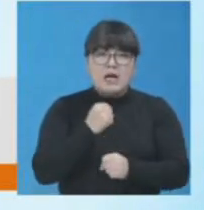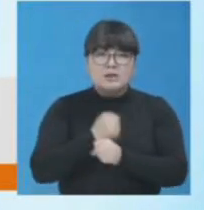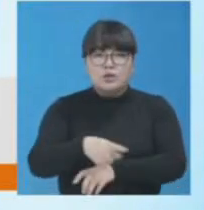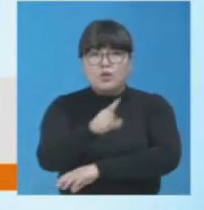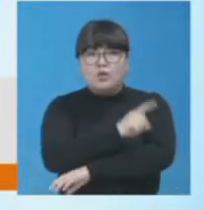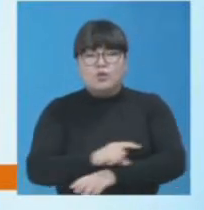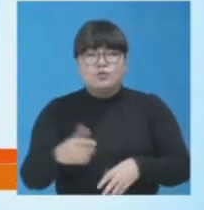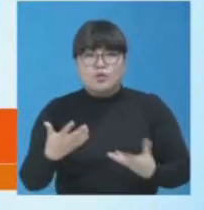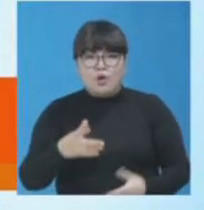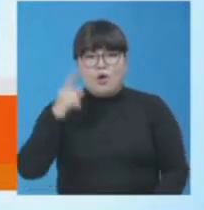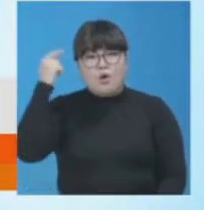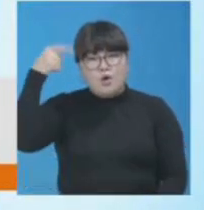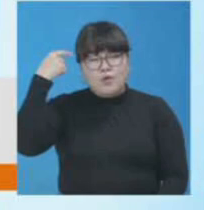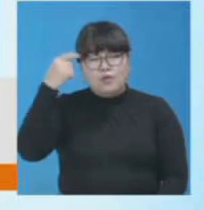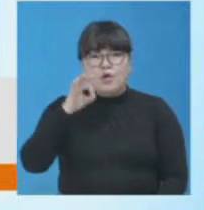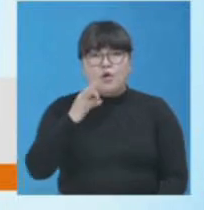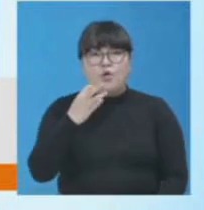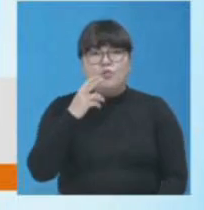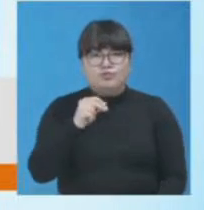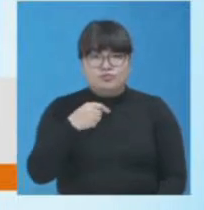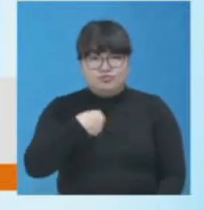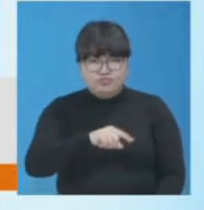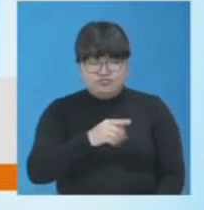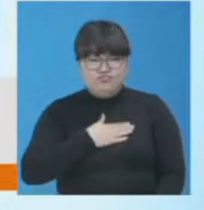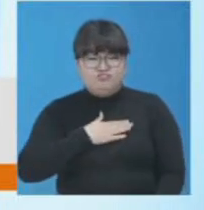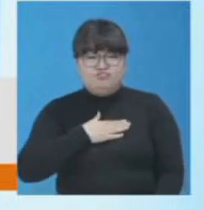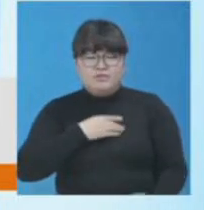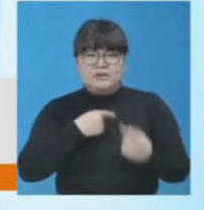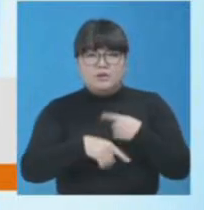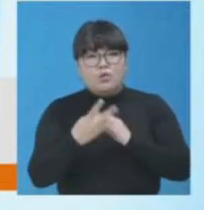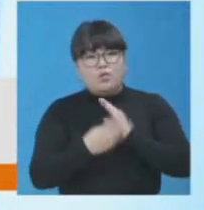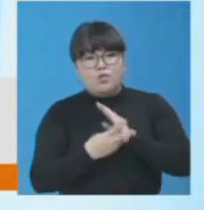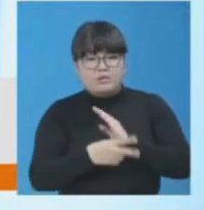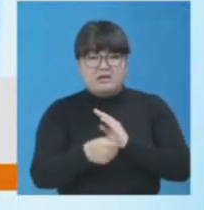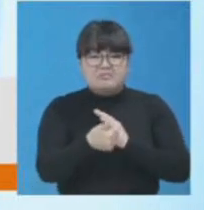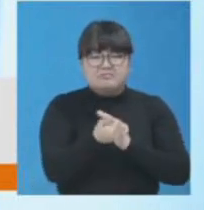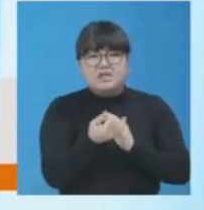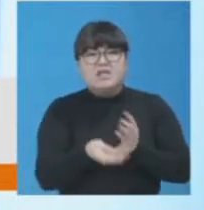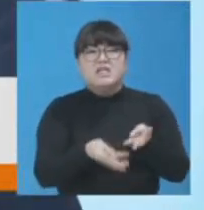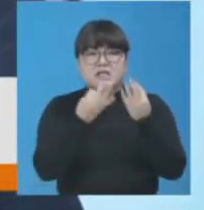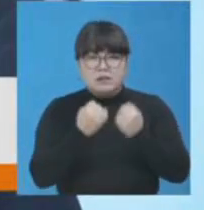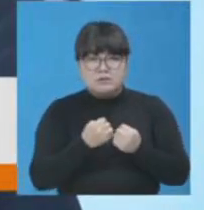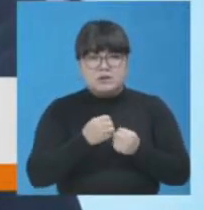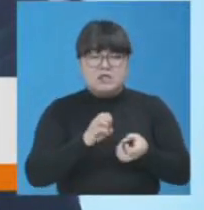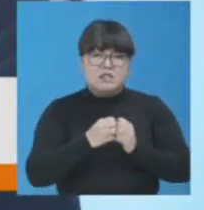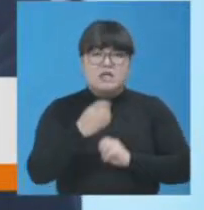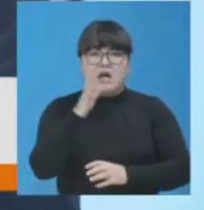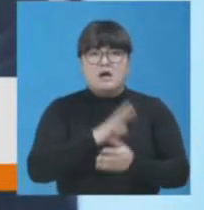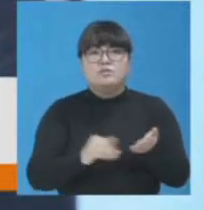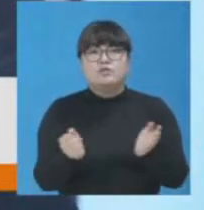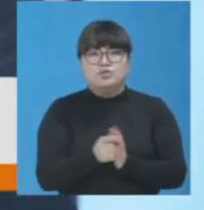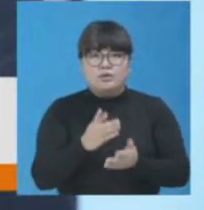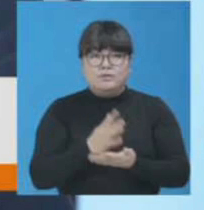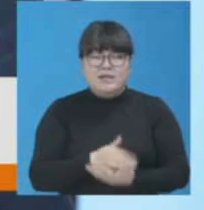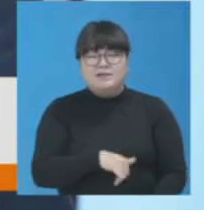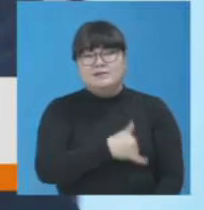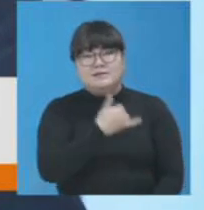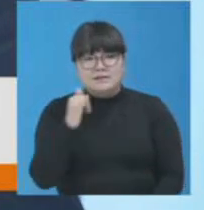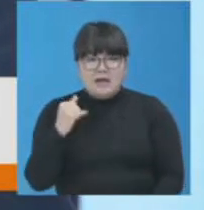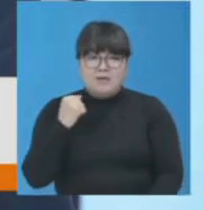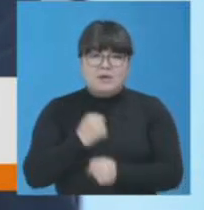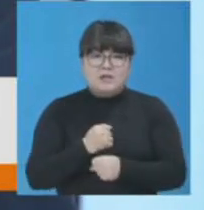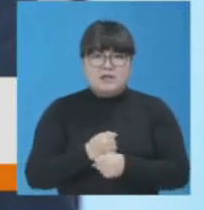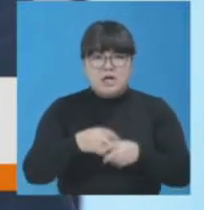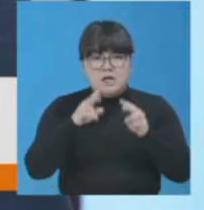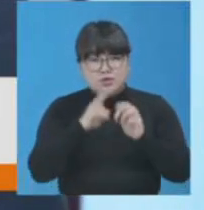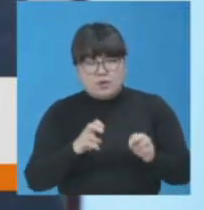одоо оюуны өмч бий болсон оюуны өмчийг үнэлгээжүүлэх ажил үнэлэх ажлууд нэн төрөнд хийгдэх шаардлагатай байна. Зарим нэгэн асуудлуудаа эрдэмтэн судлаач нартай